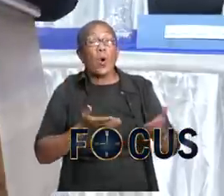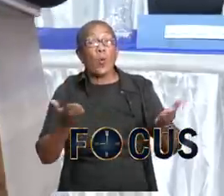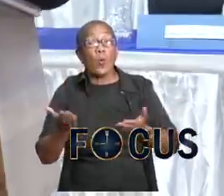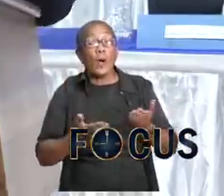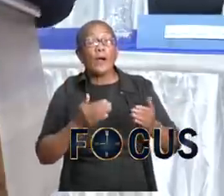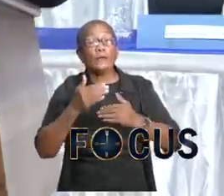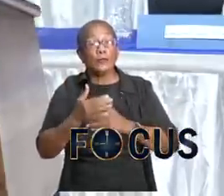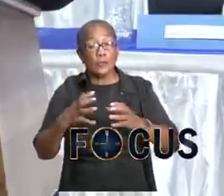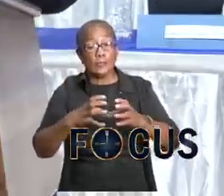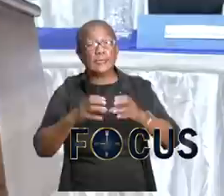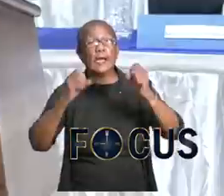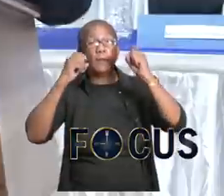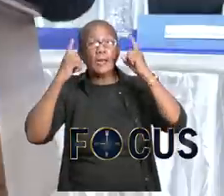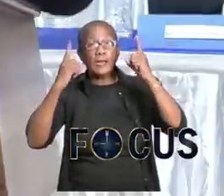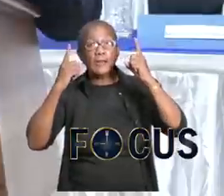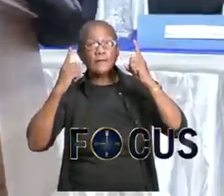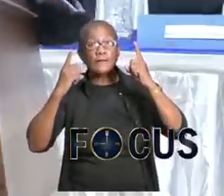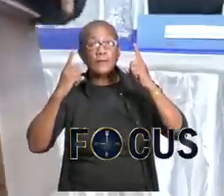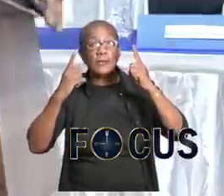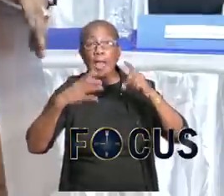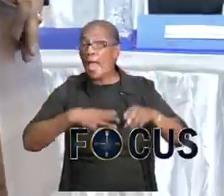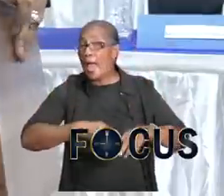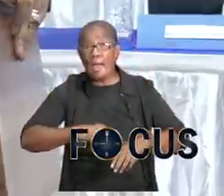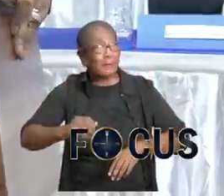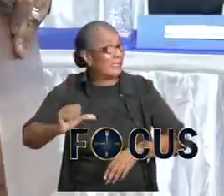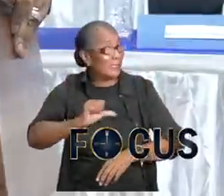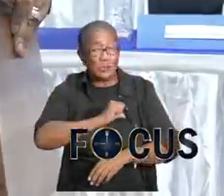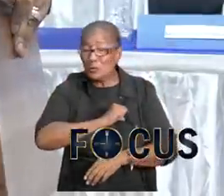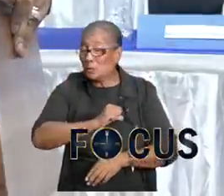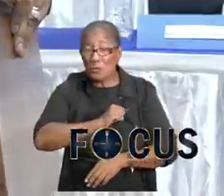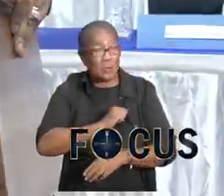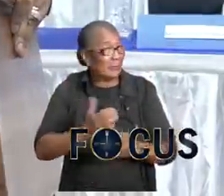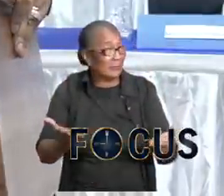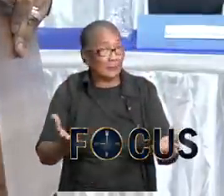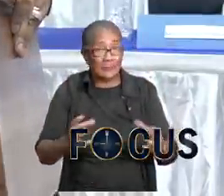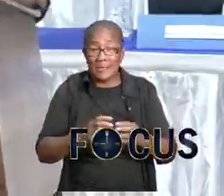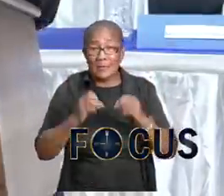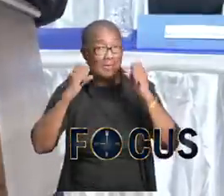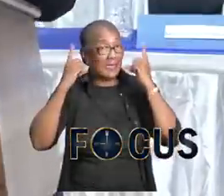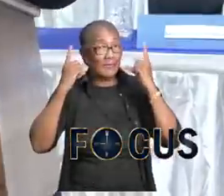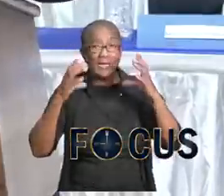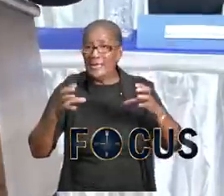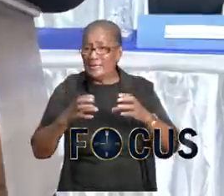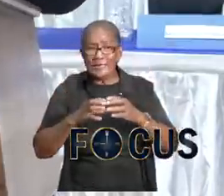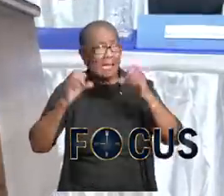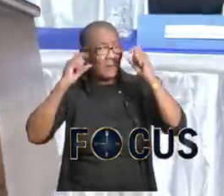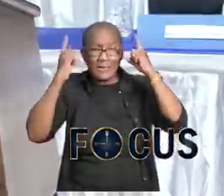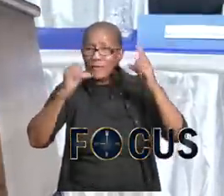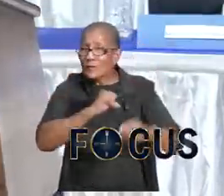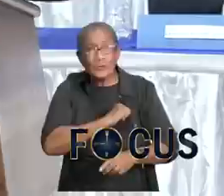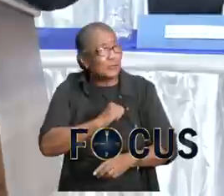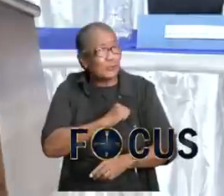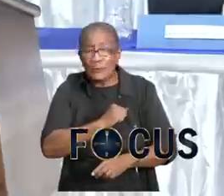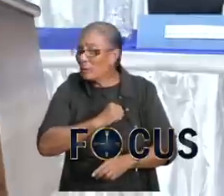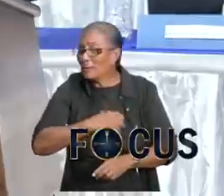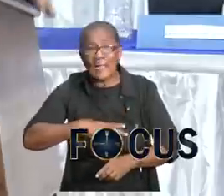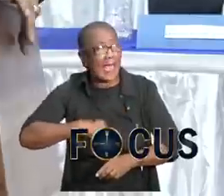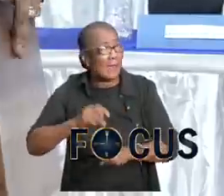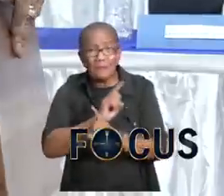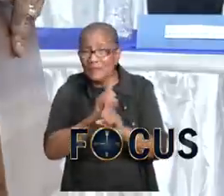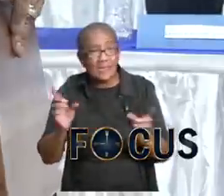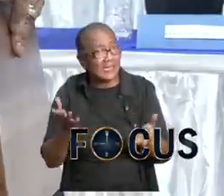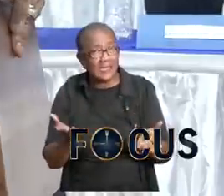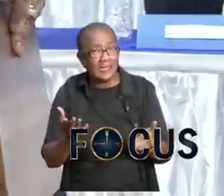waarvoor de samenleving geen enkel schuld heeft. De samenleving heeft geen enkel schuld dat we in